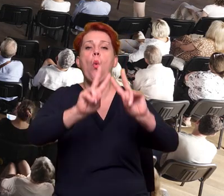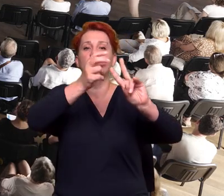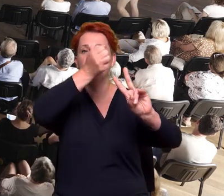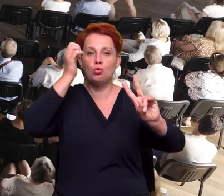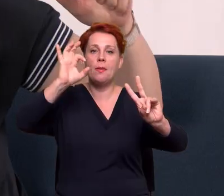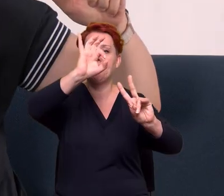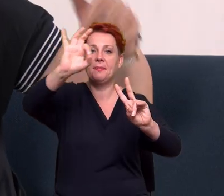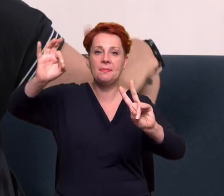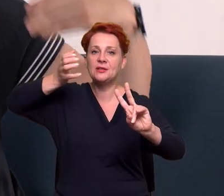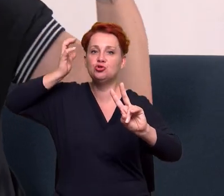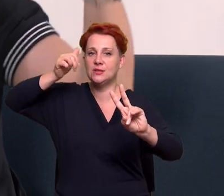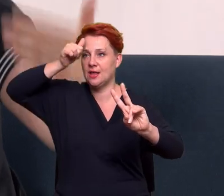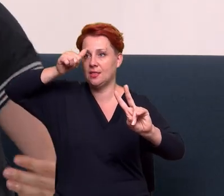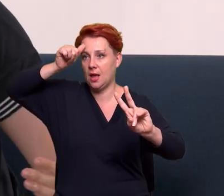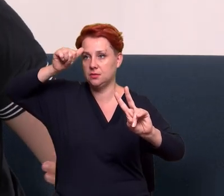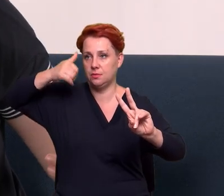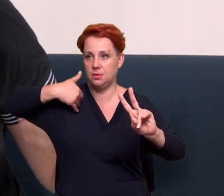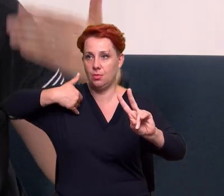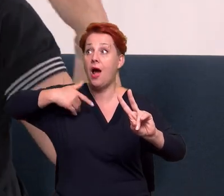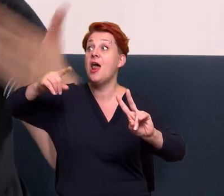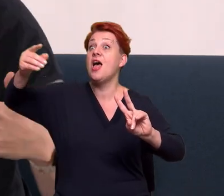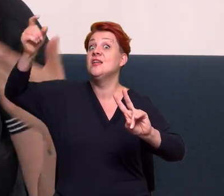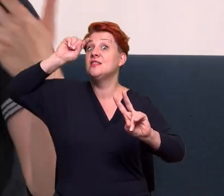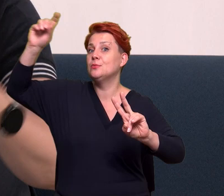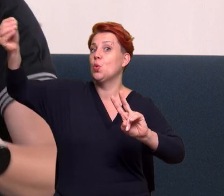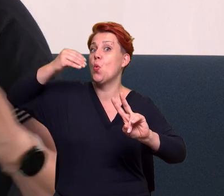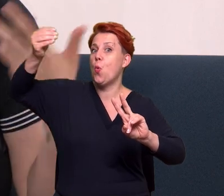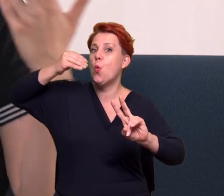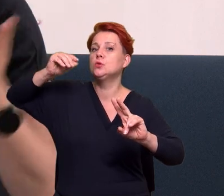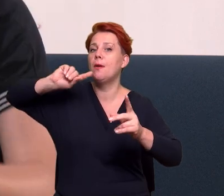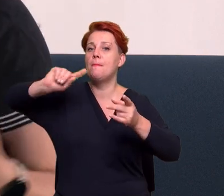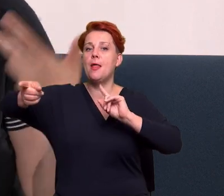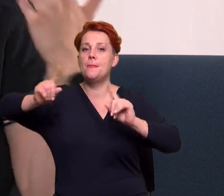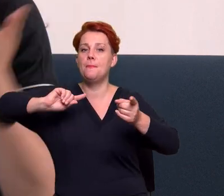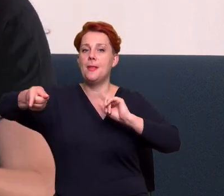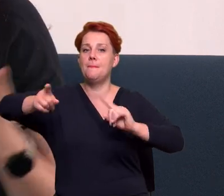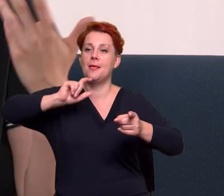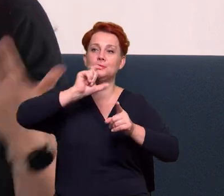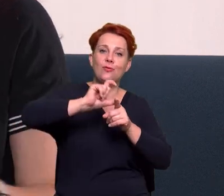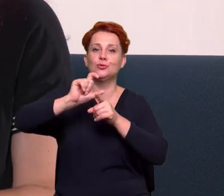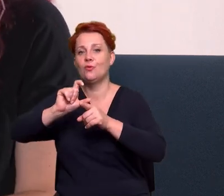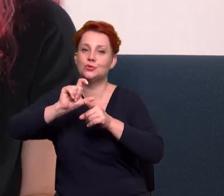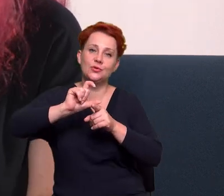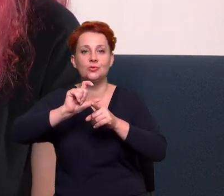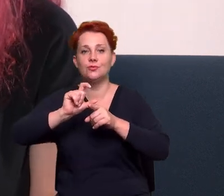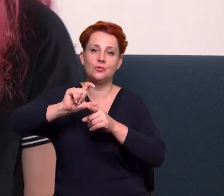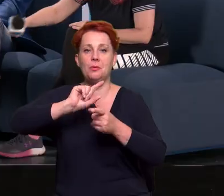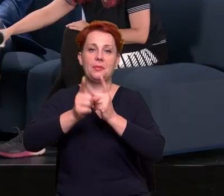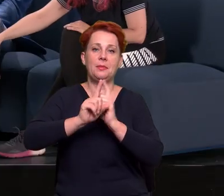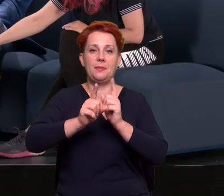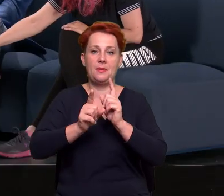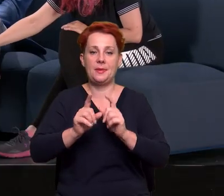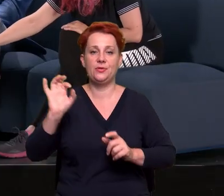zyskiwały czeskie nazwy, ale ponieważ jakby to Niemcy uczyli fachu, to często przechodzono właśnie przy pracy na niemiecki, używano tych niemieckich nazw.